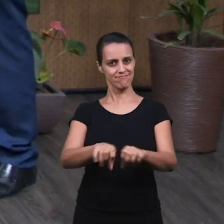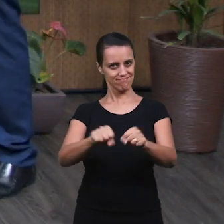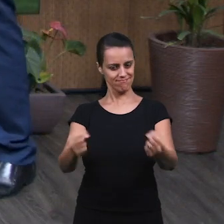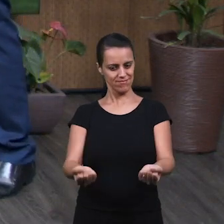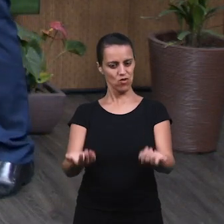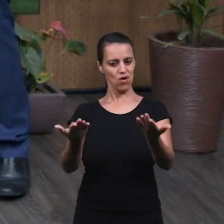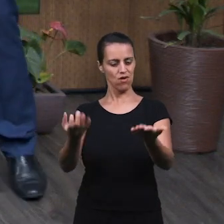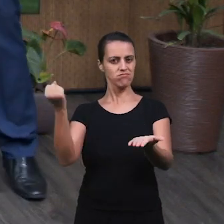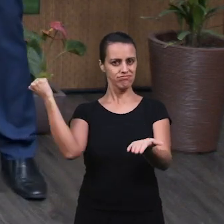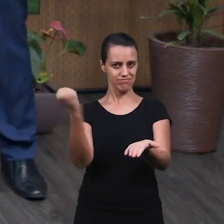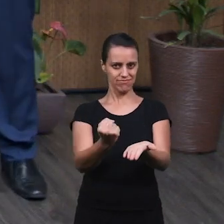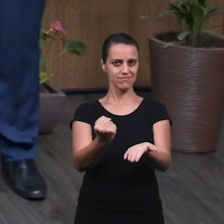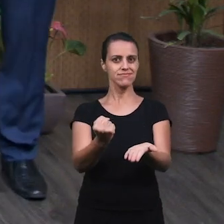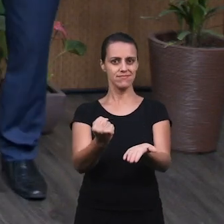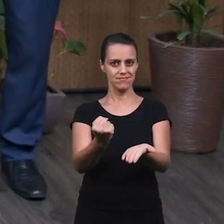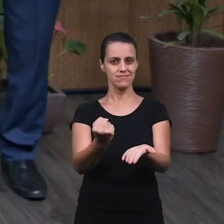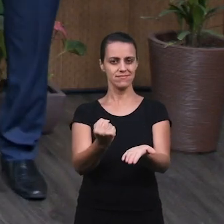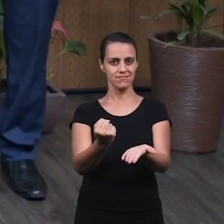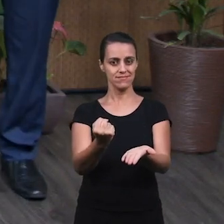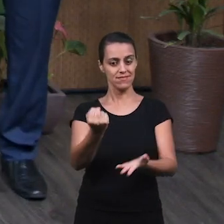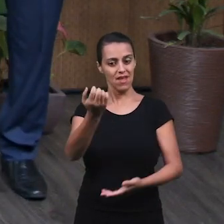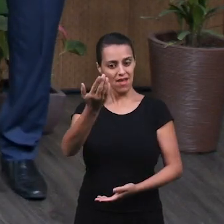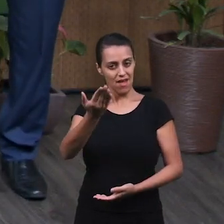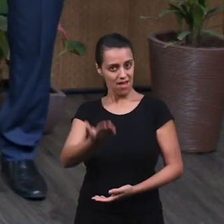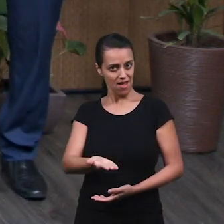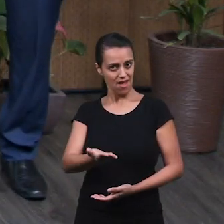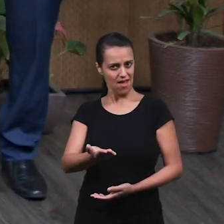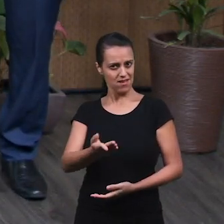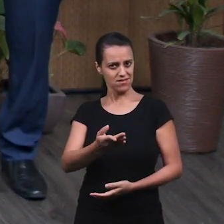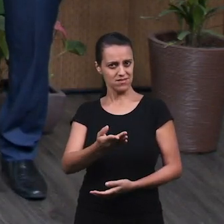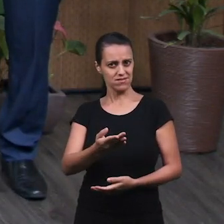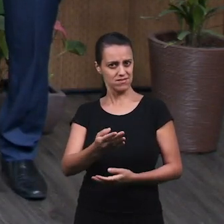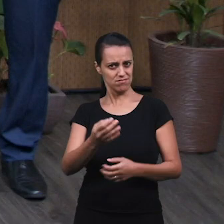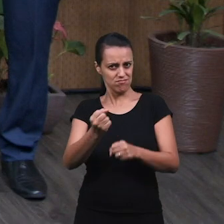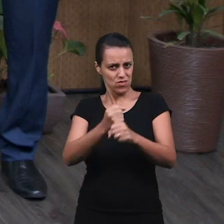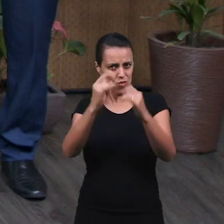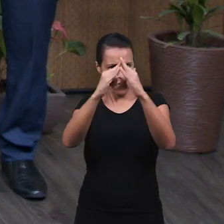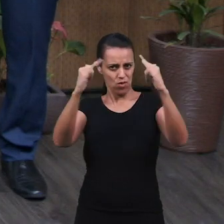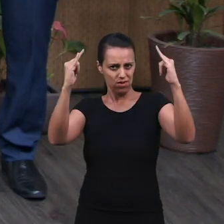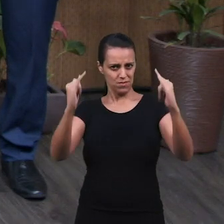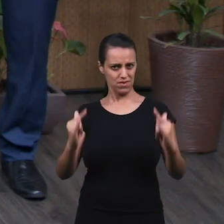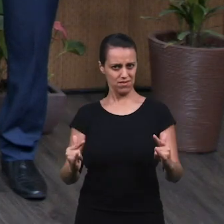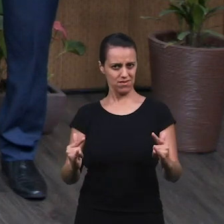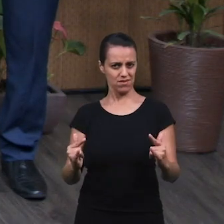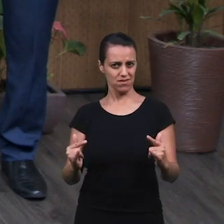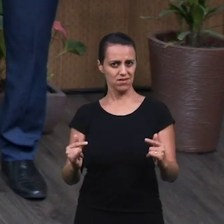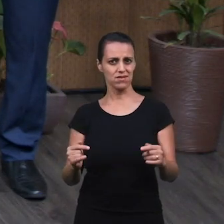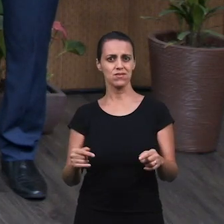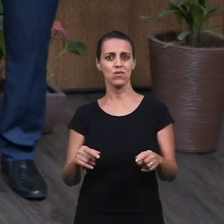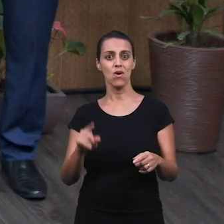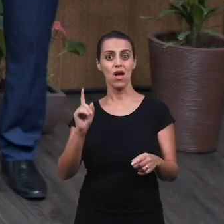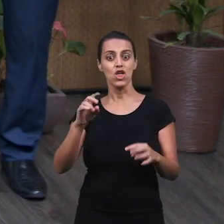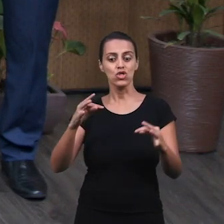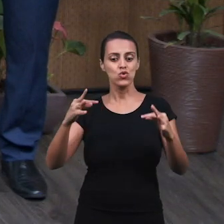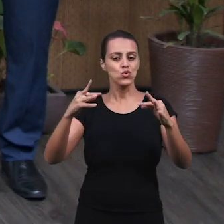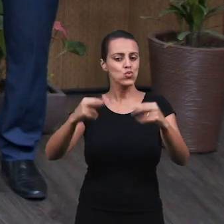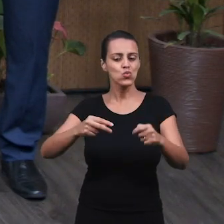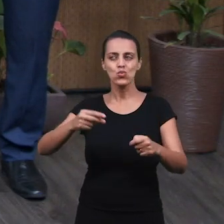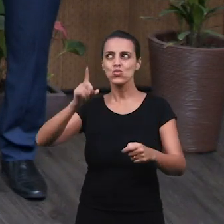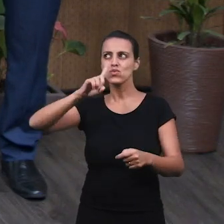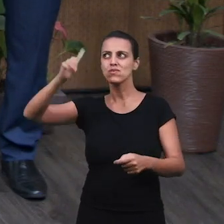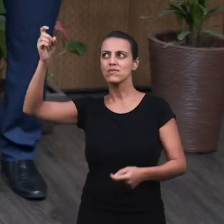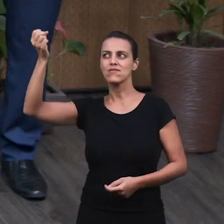Cette construction du tabernacle et son utilisation ont été révélées par Dieu afin que ele possa habiter avec